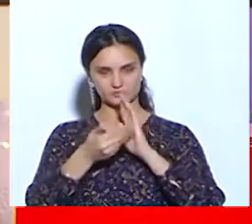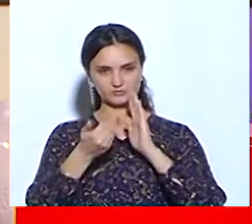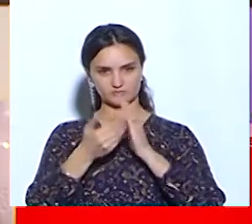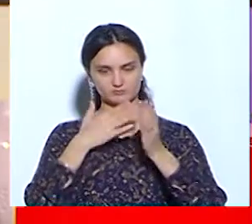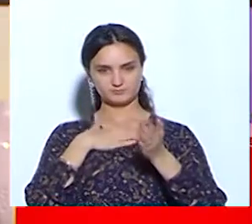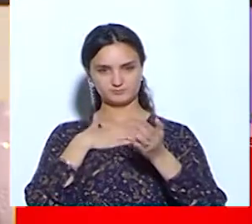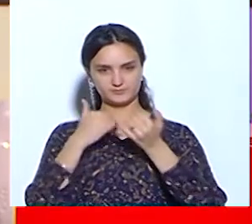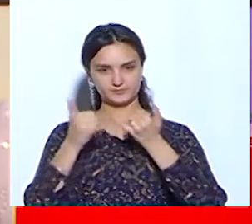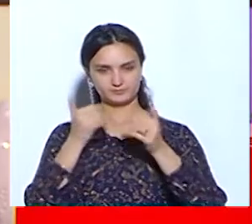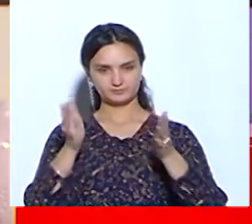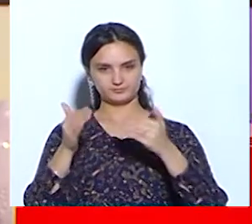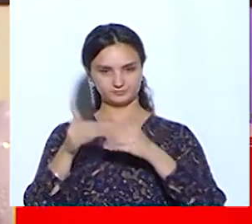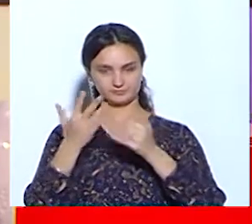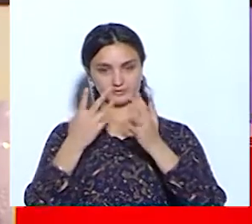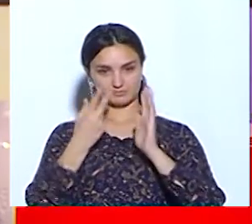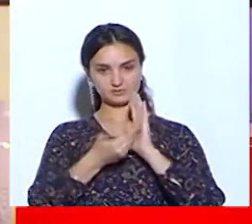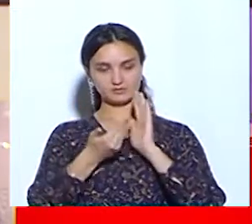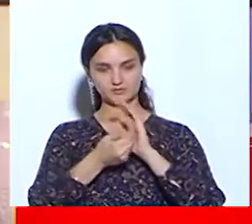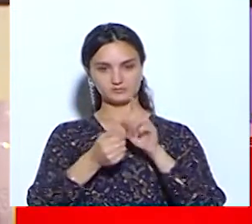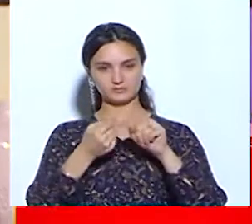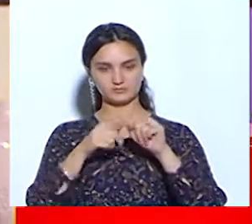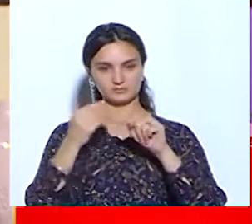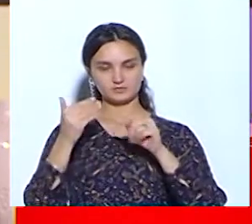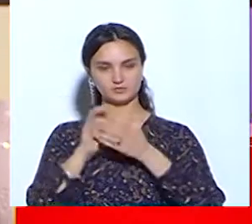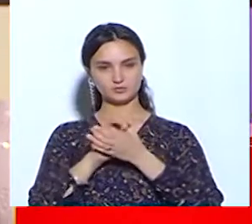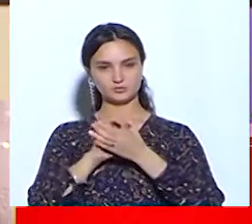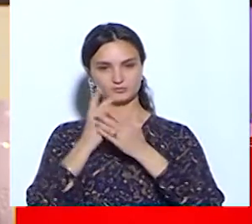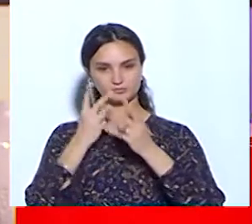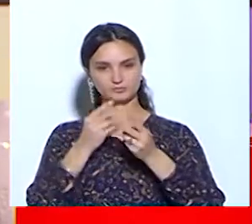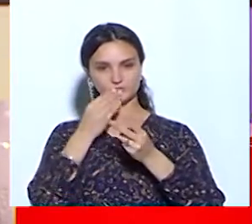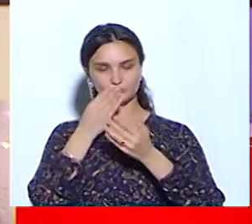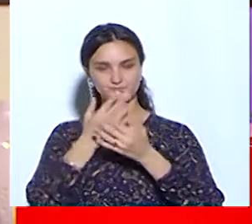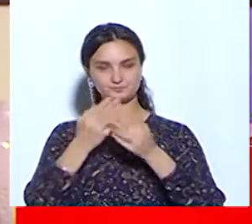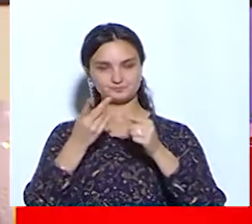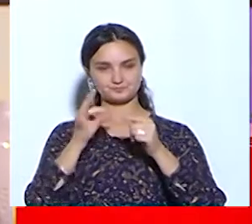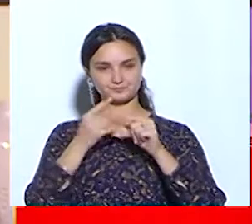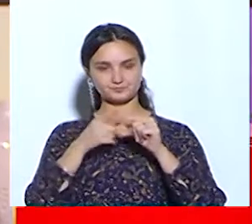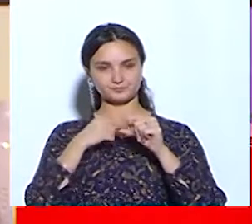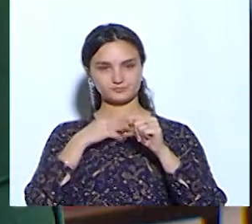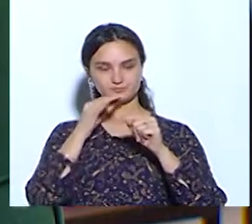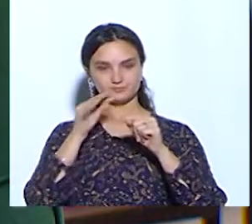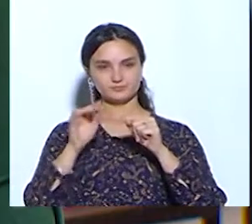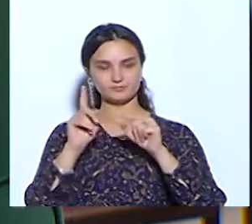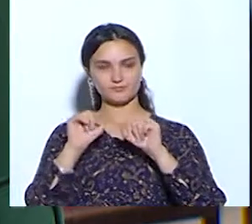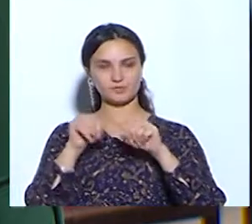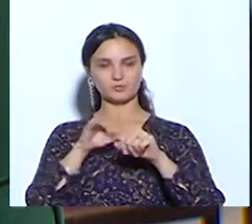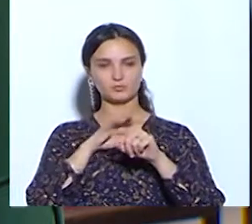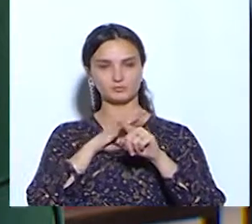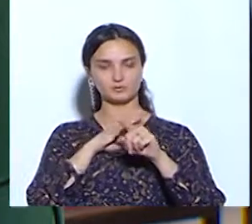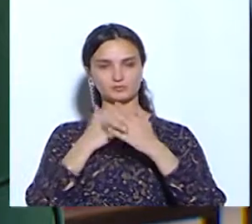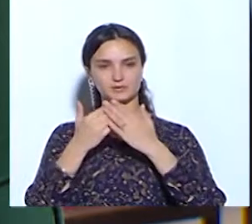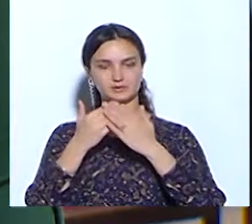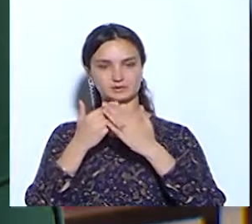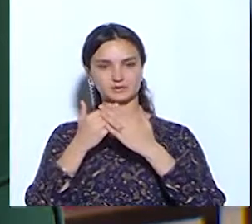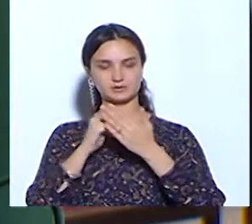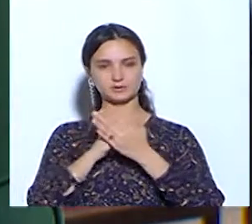წარმოდგენილი ჩვენს ყვითელ ზონაში. თქვენ ალბათ ხედავთ, ეს თქვენთვის ნაცნობი პროდუქტებია, მაგრამ მე გაგახსენებთ, რა შეიძლება ყოფილიყო